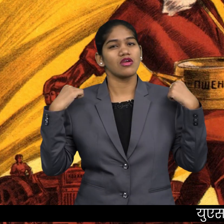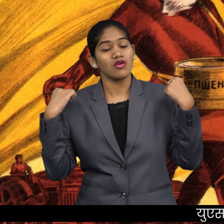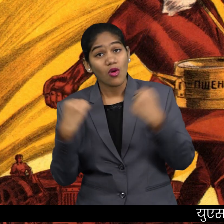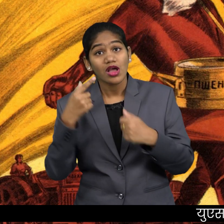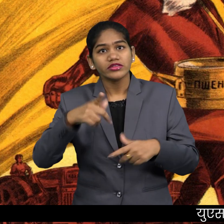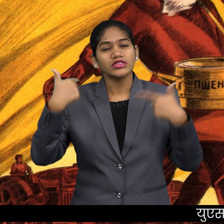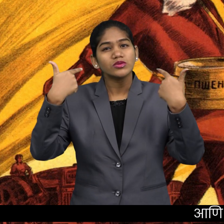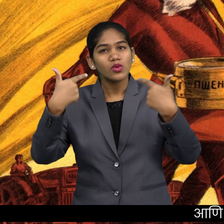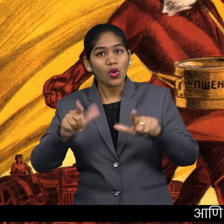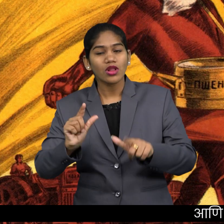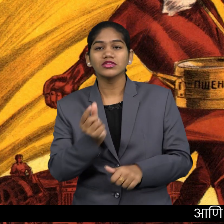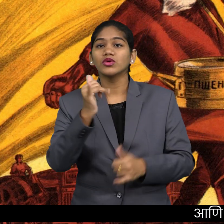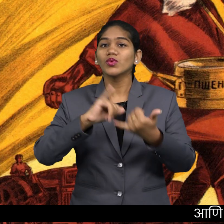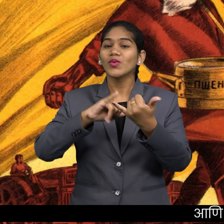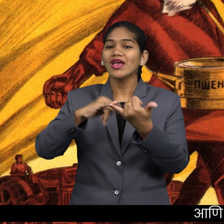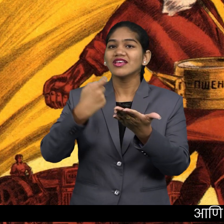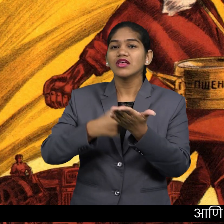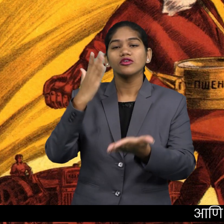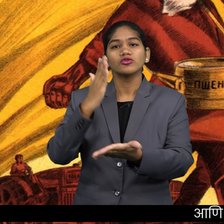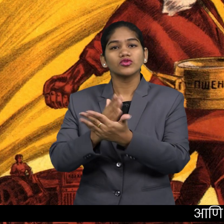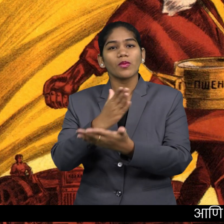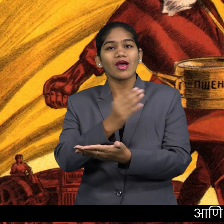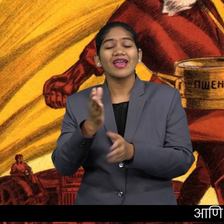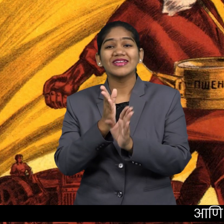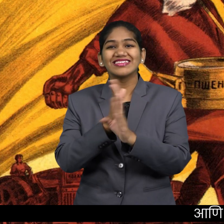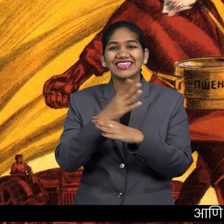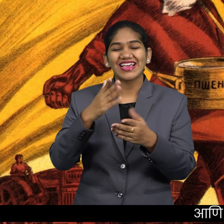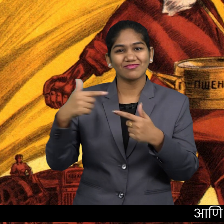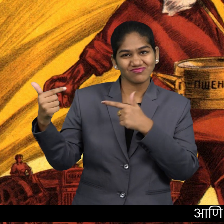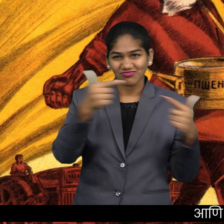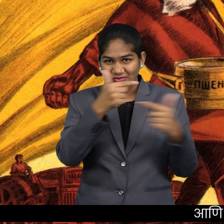USSRचे पतन आणि शीतयुद्धाचा अंत.